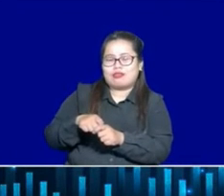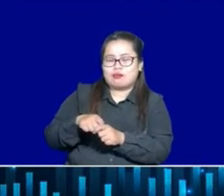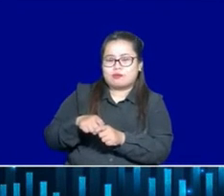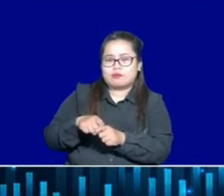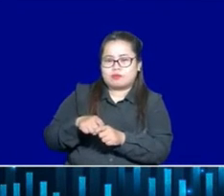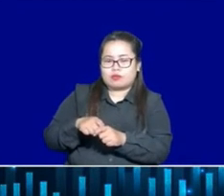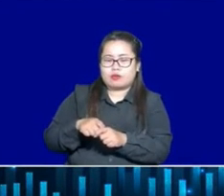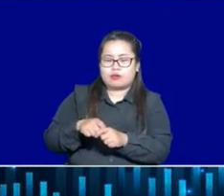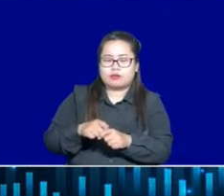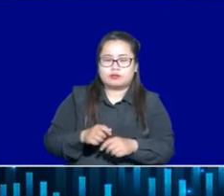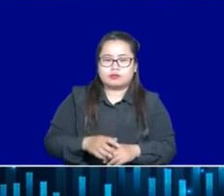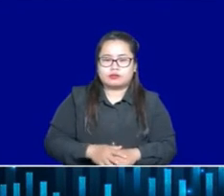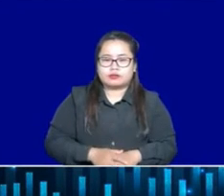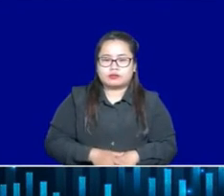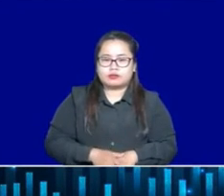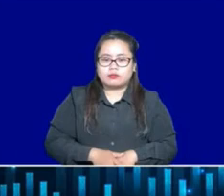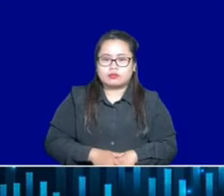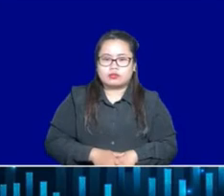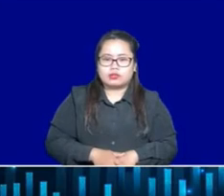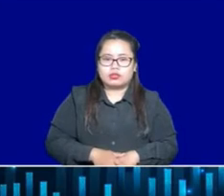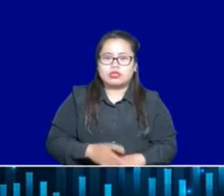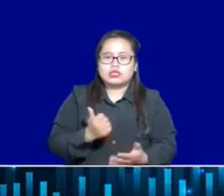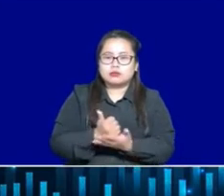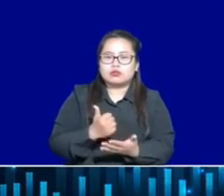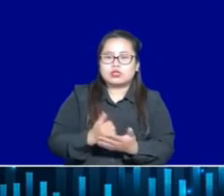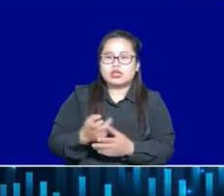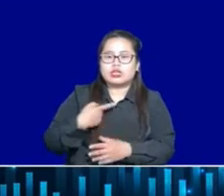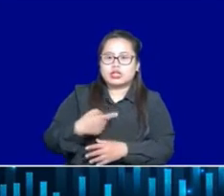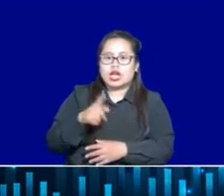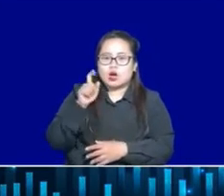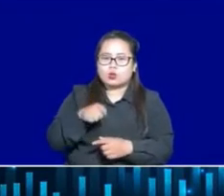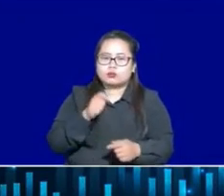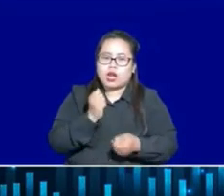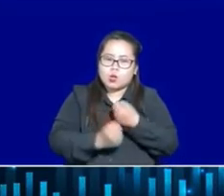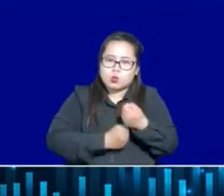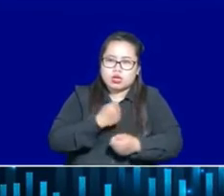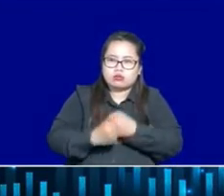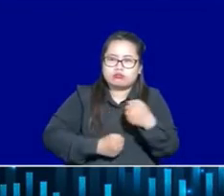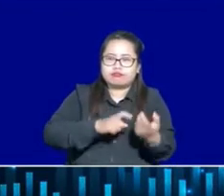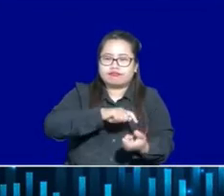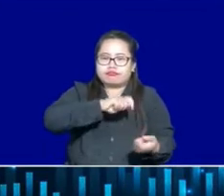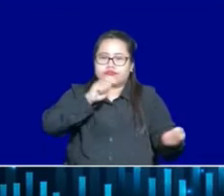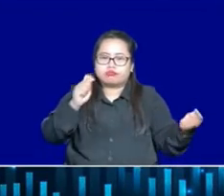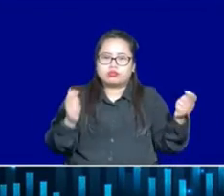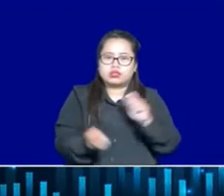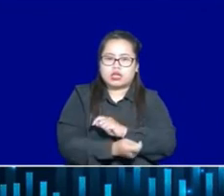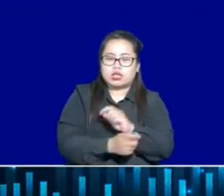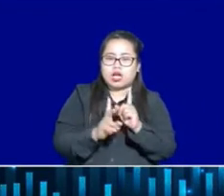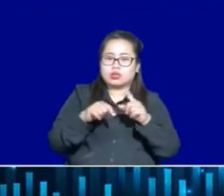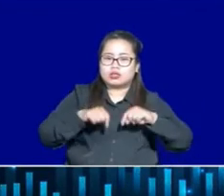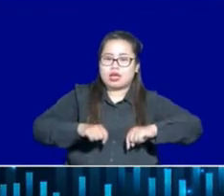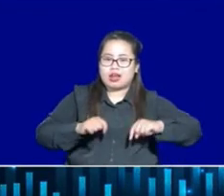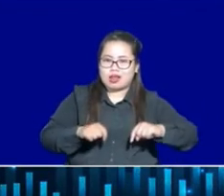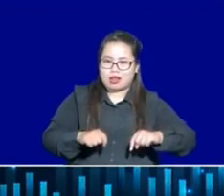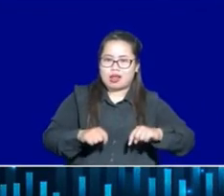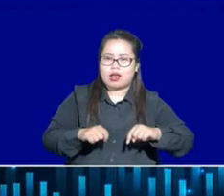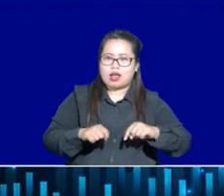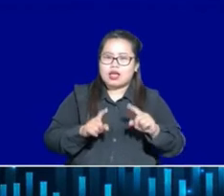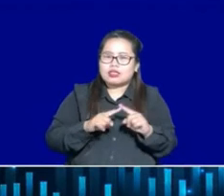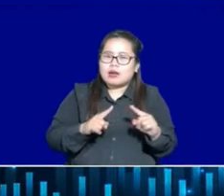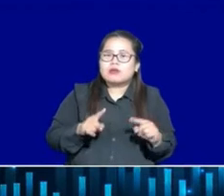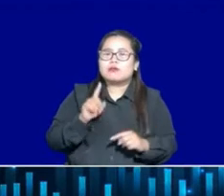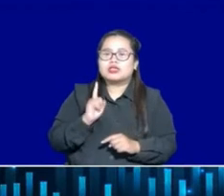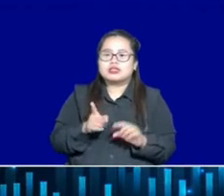Maka kita harus segera melakukan reindustrialisasi mulai sekarang. Tapi tentu akan